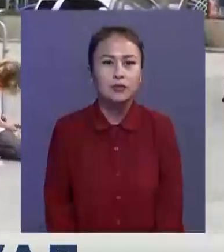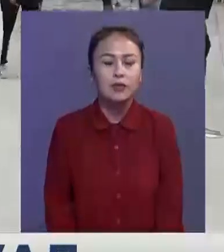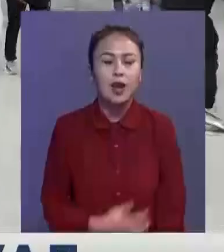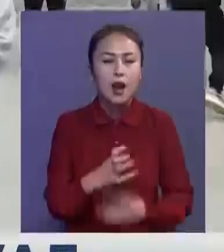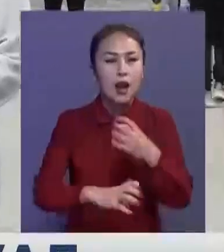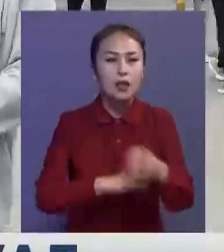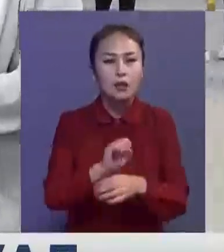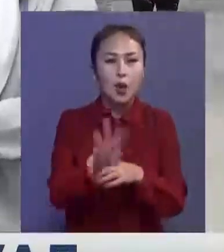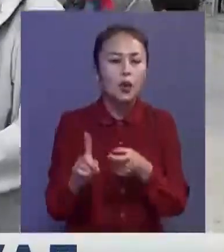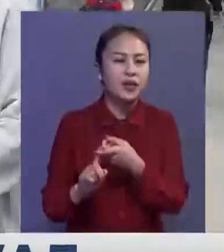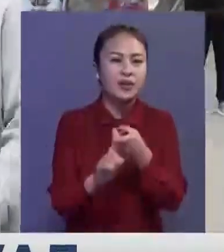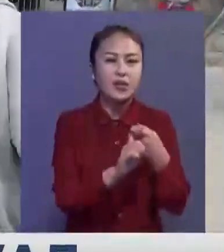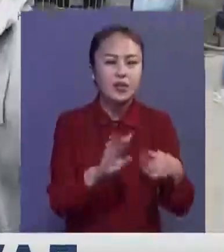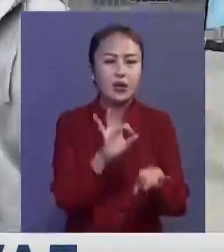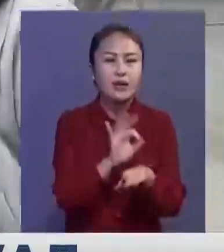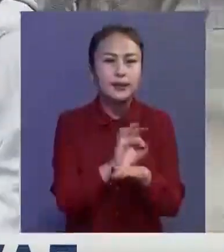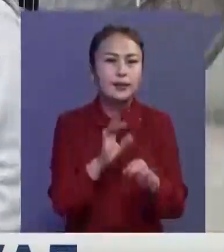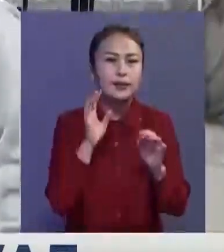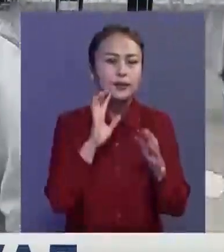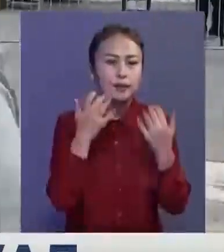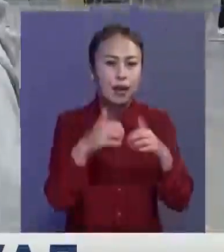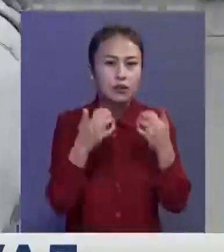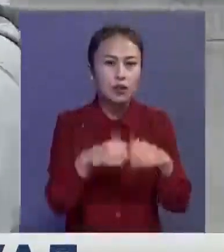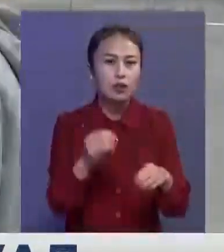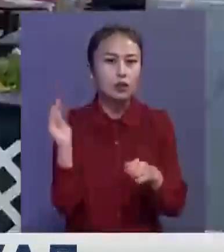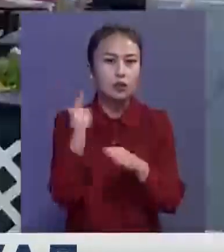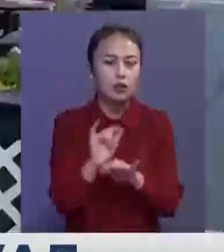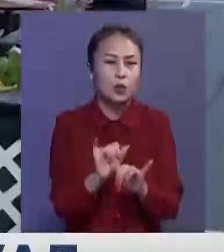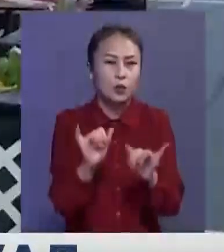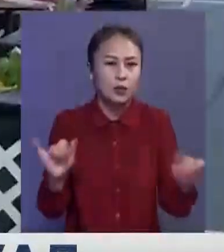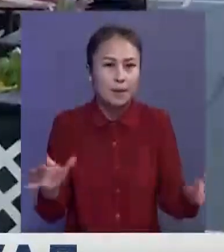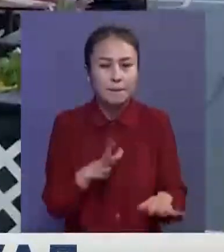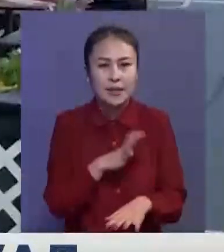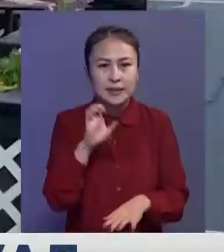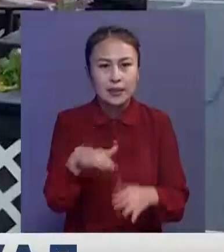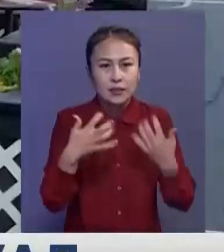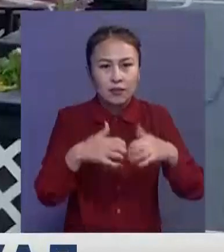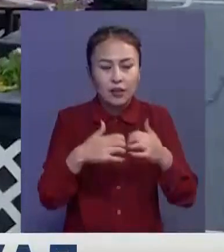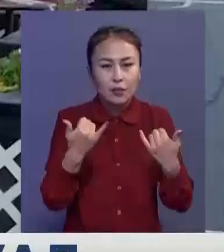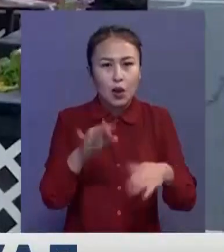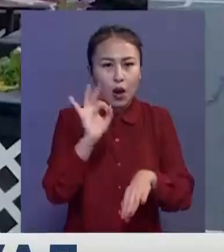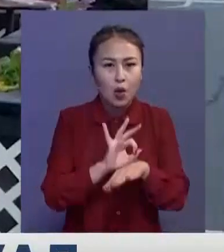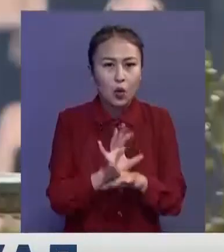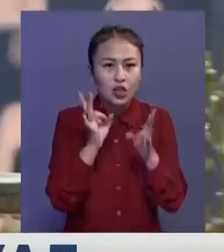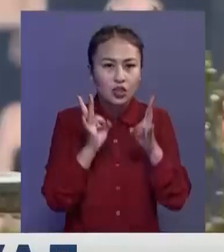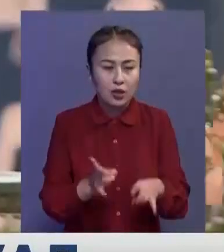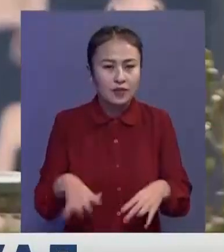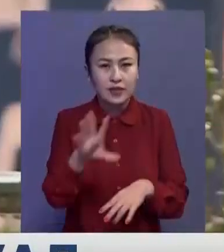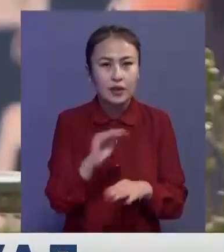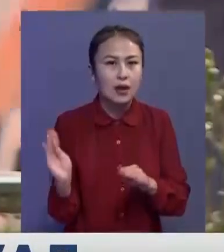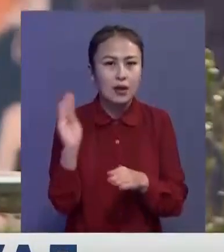Әлемде коронавирус індетін жұқтырғандардың саны күн өткен сайын артып барады. Статистика бойынша бүгінде ауруға шалдыққандардың